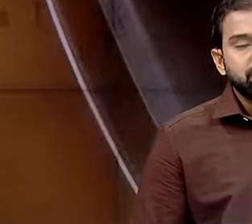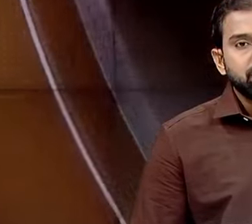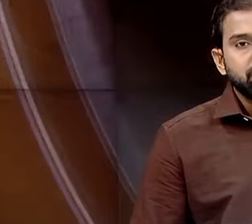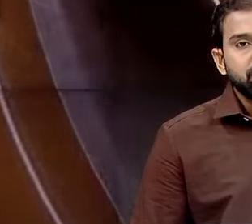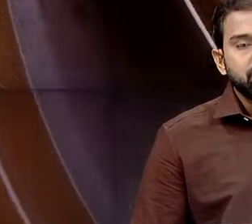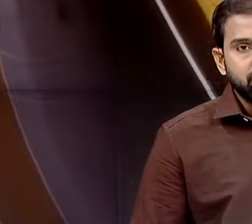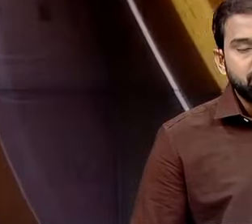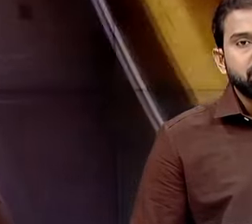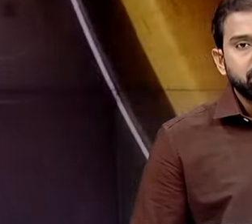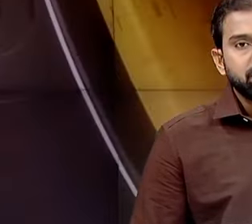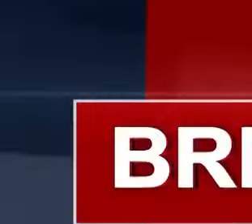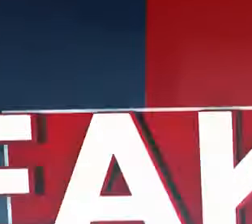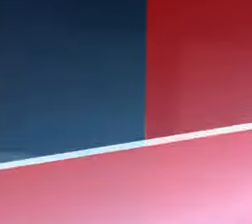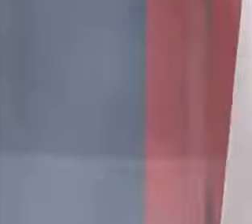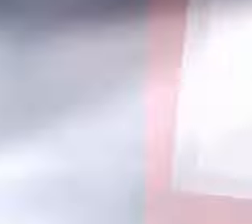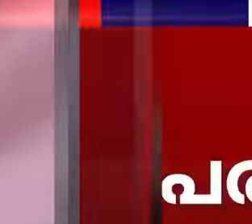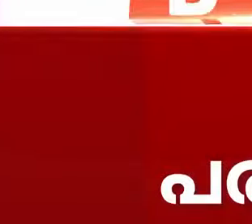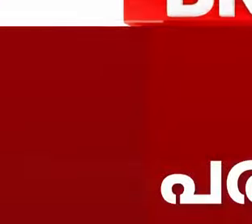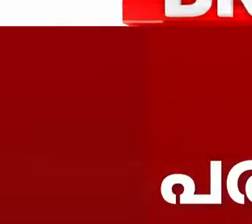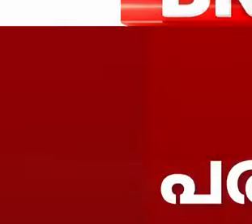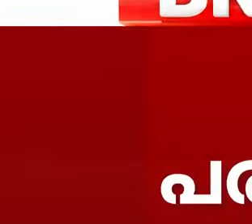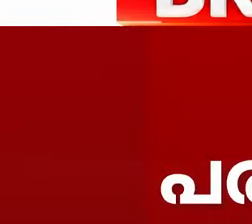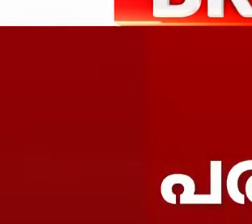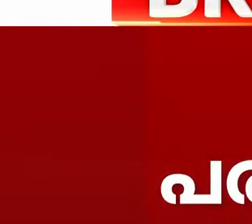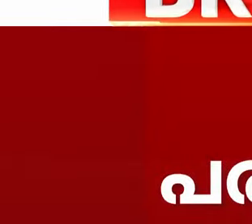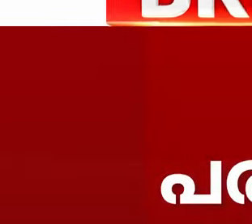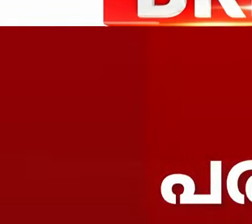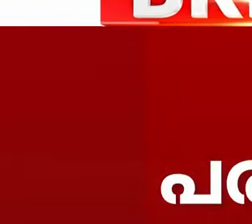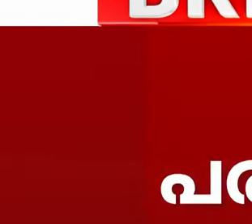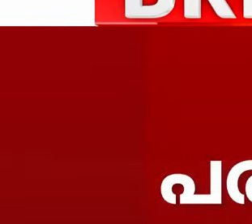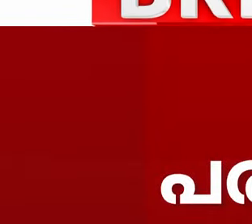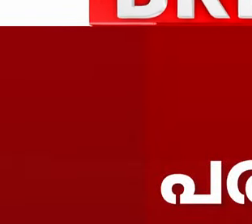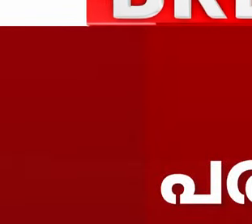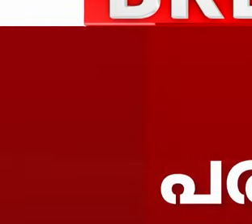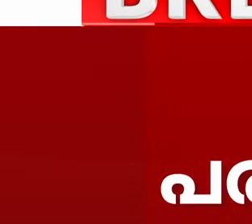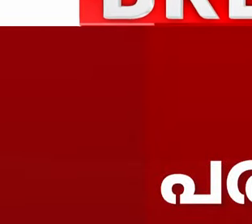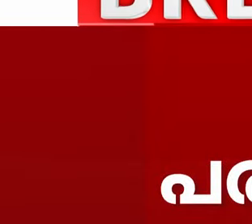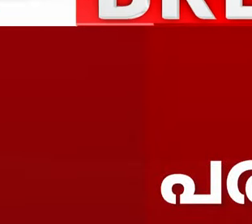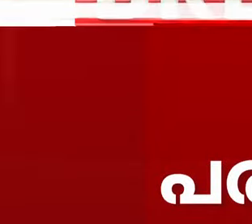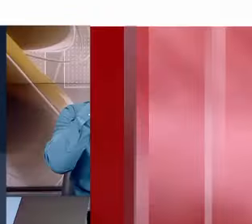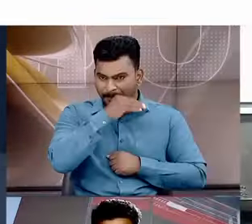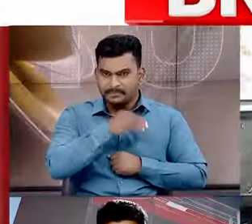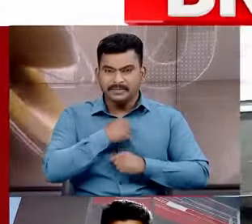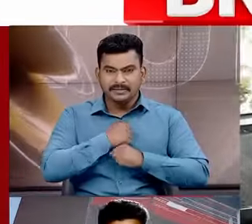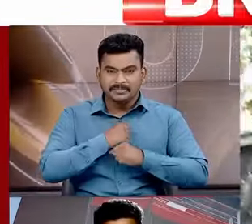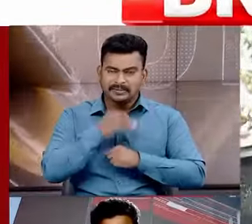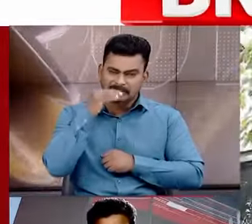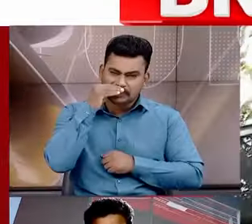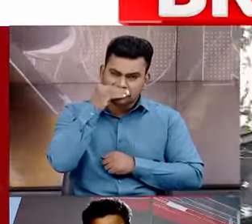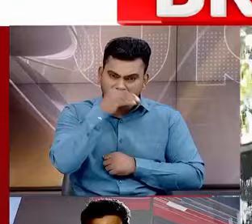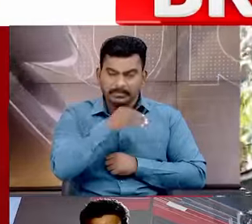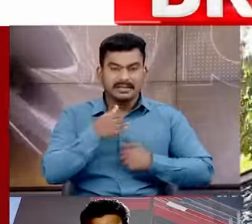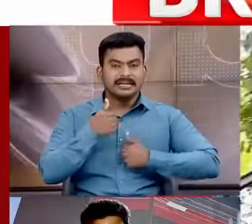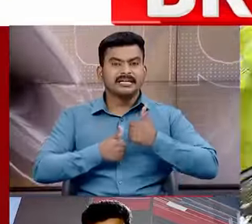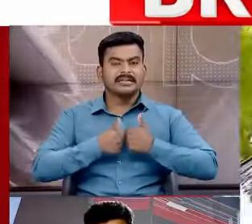ഈ ഒന്ന്, ഈ പരീക്ഷയെല്ലാം നടത്തിയത് സർക്കാരിന് ഡാമേജ് ഉണ്ടാക്കിയ പരീക്ഷയെല്ലാം നടത്തിയത് അതിൻ്റെ ചുമതല NTA ആയിരുന്നു, നാഷണൽ ടെസ്റ്റിംഗ്